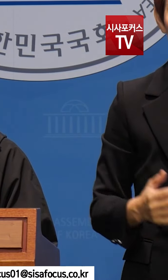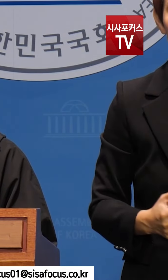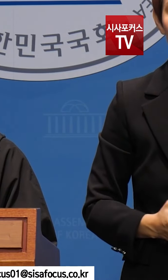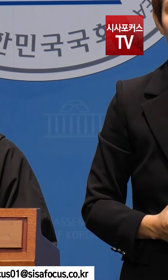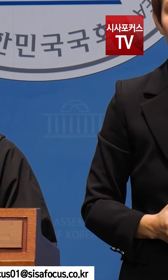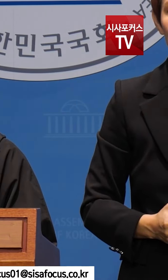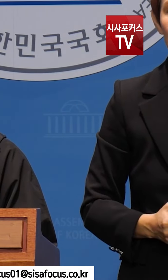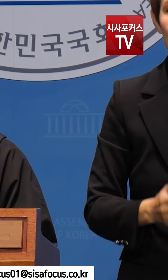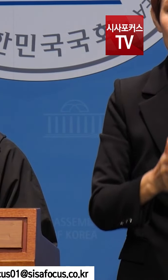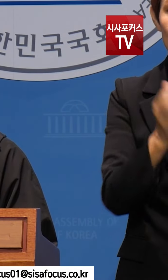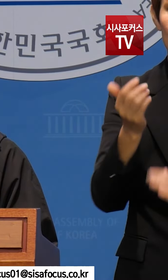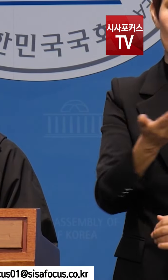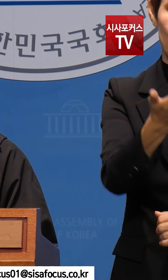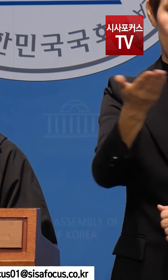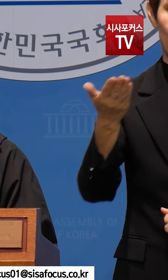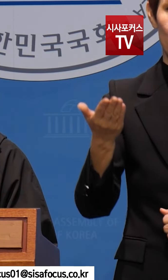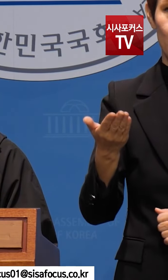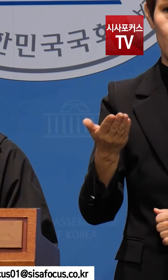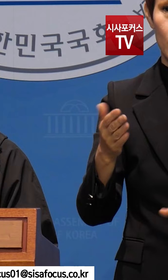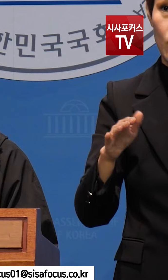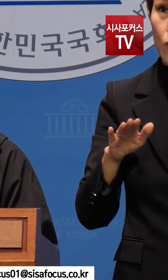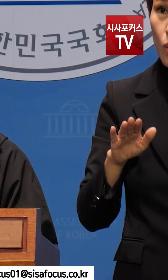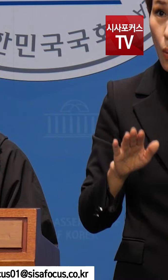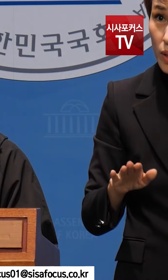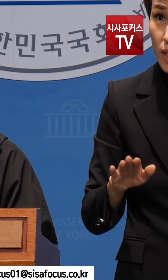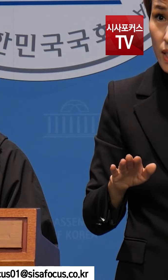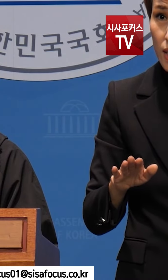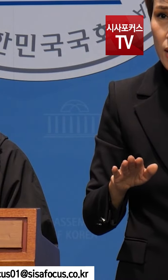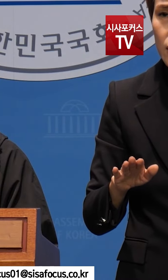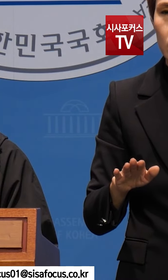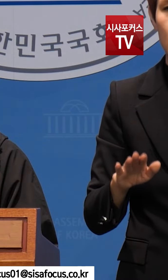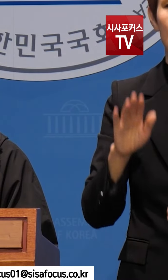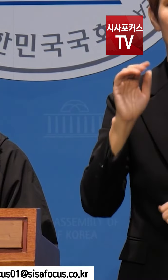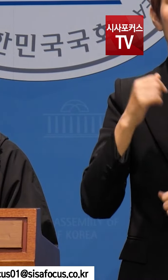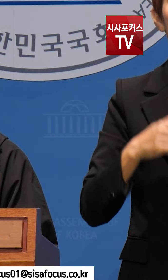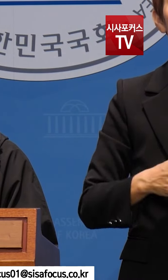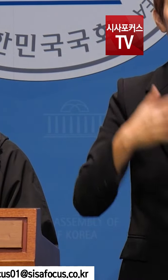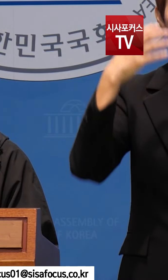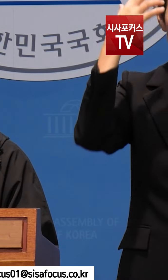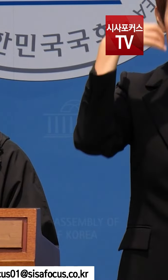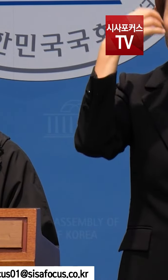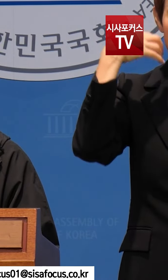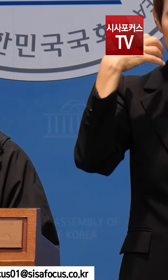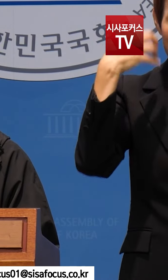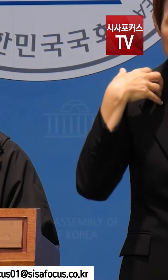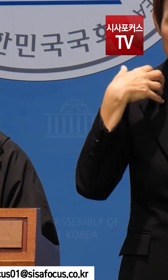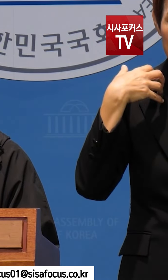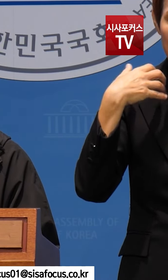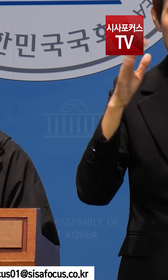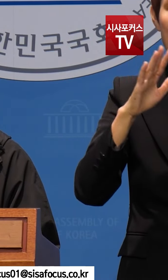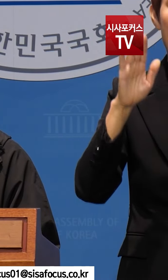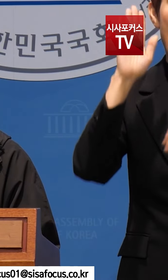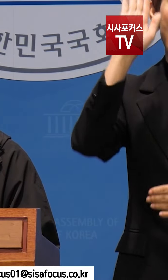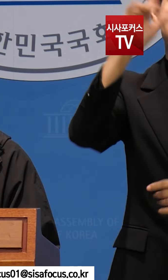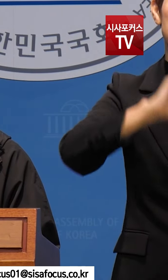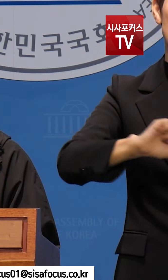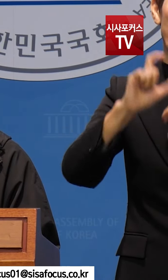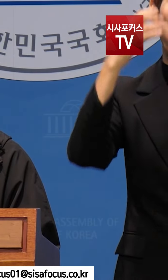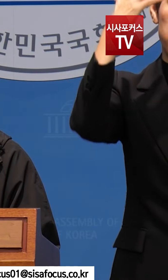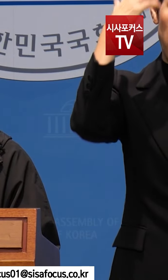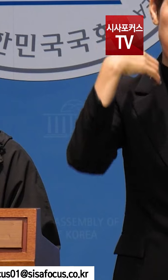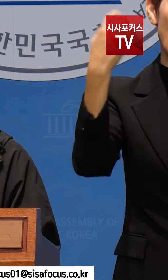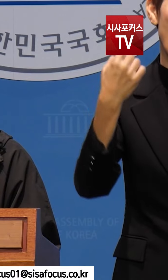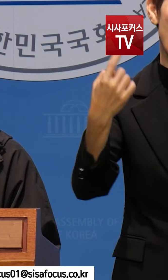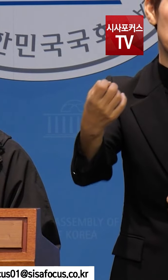시민 여러분 오늘이 우리가 앞으로 살아갈 가장 시원한 여름이라는 말 웃지 못할 말이